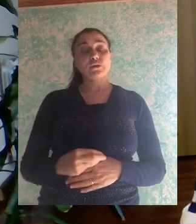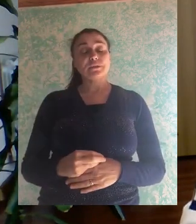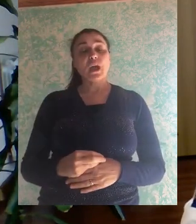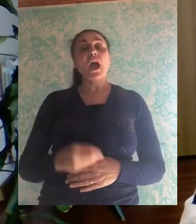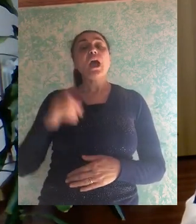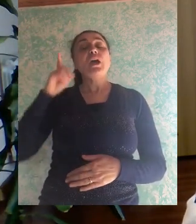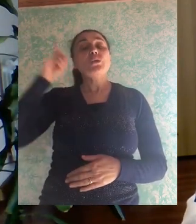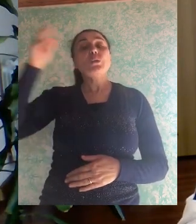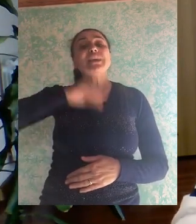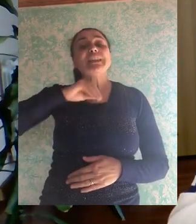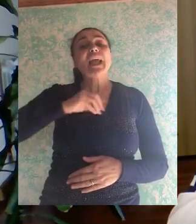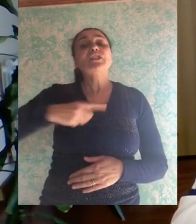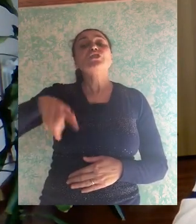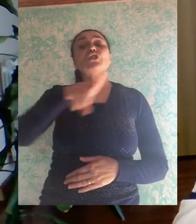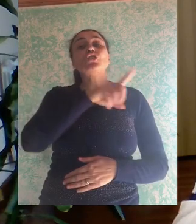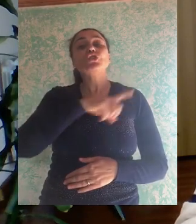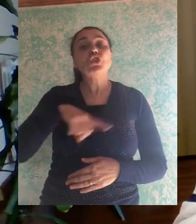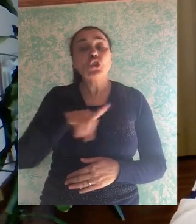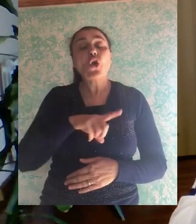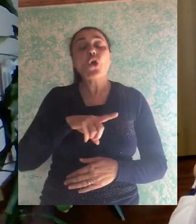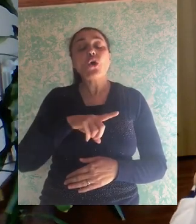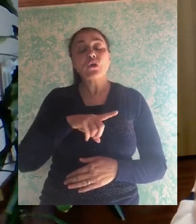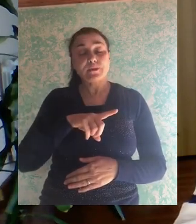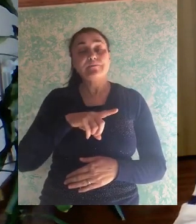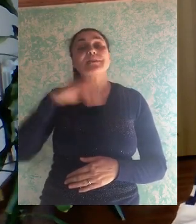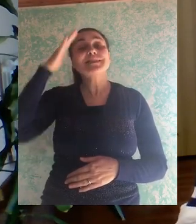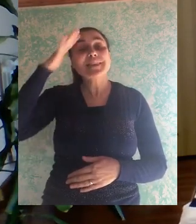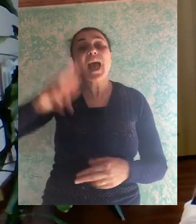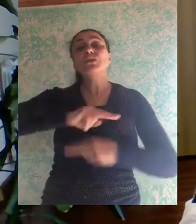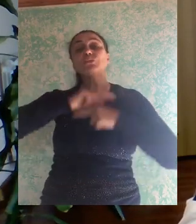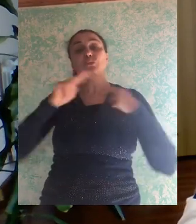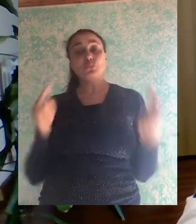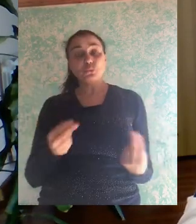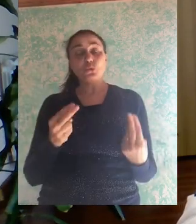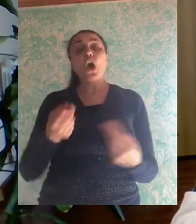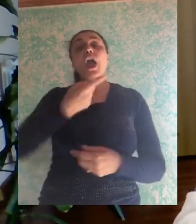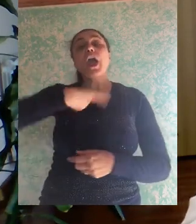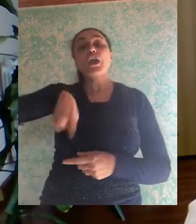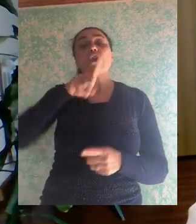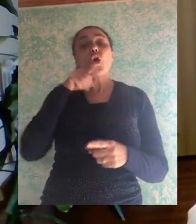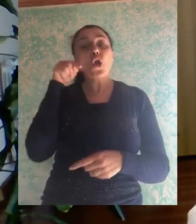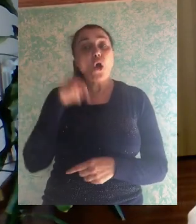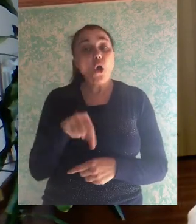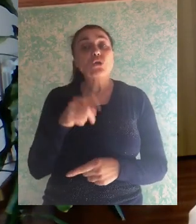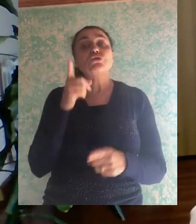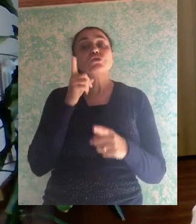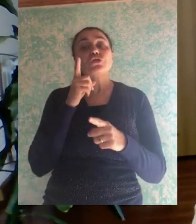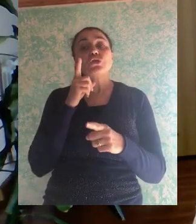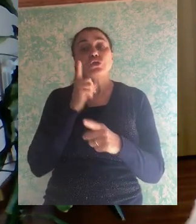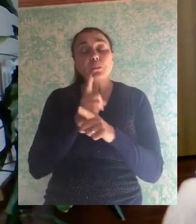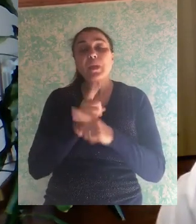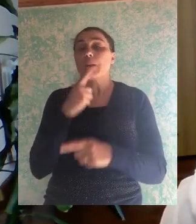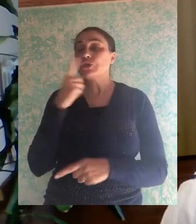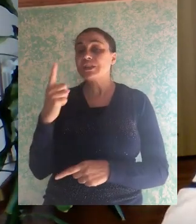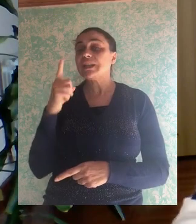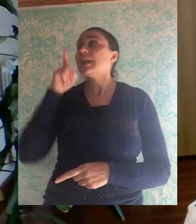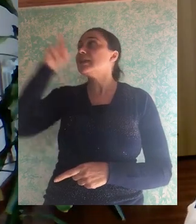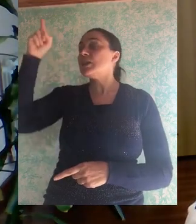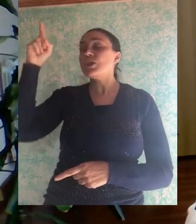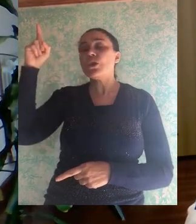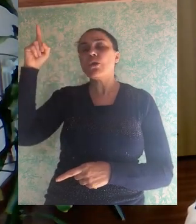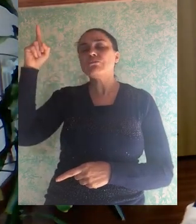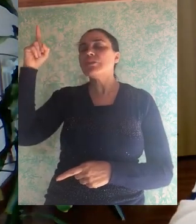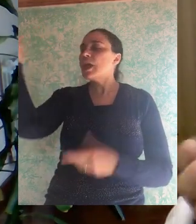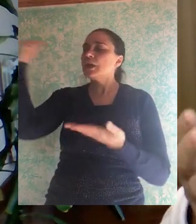nostra e facciamo bene oggi dire al signore ritorna